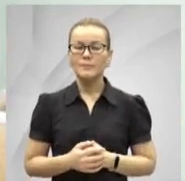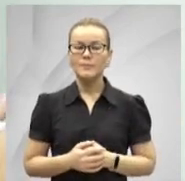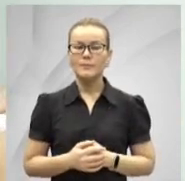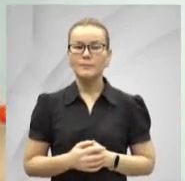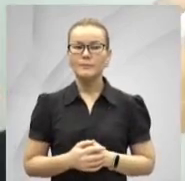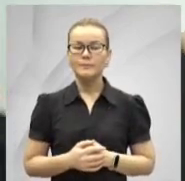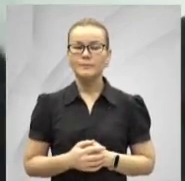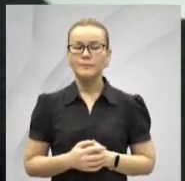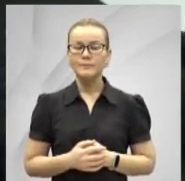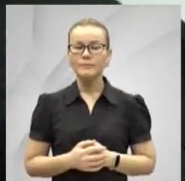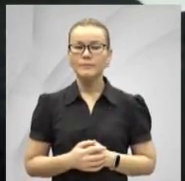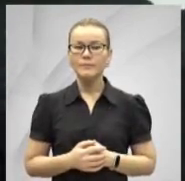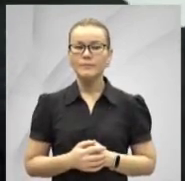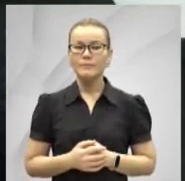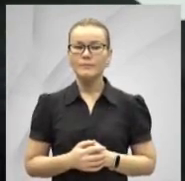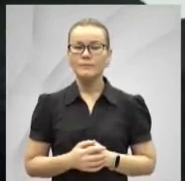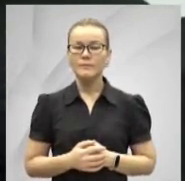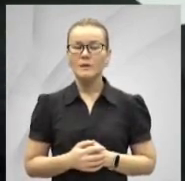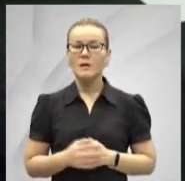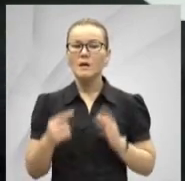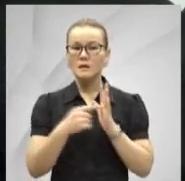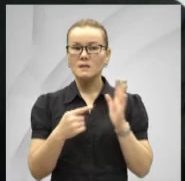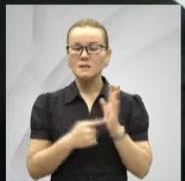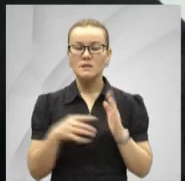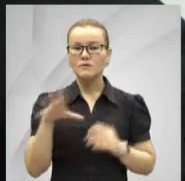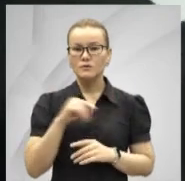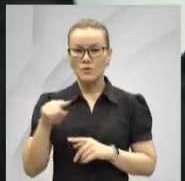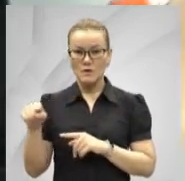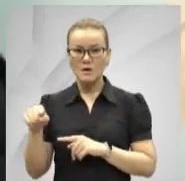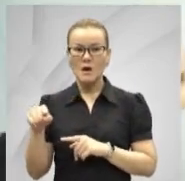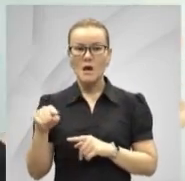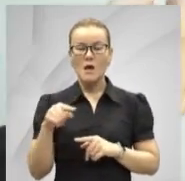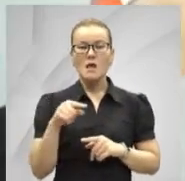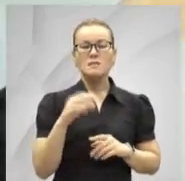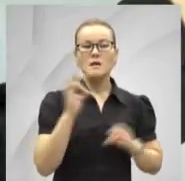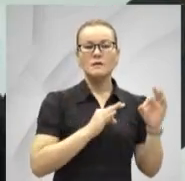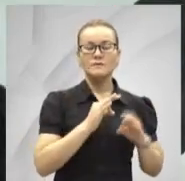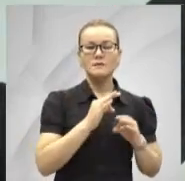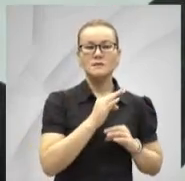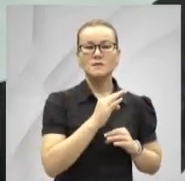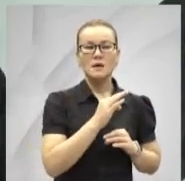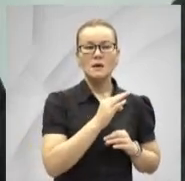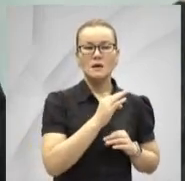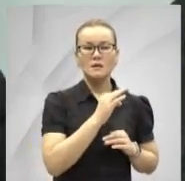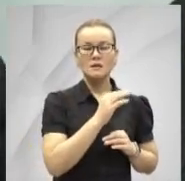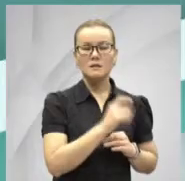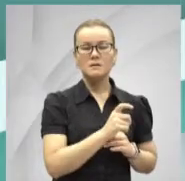Х в квадрате равно 8. Разделим все уравнение на коэффициент при х.